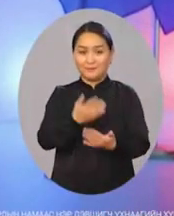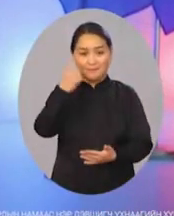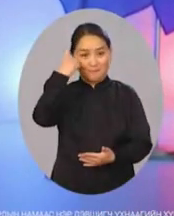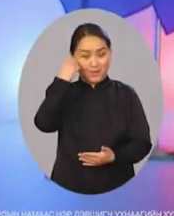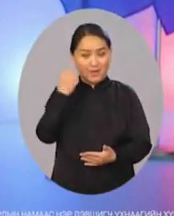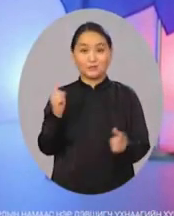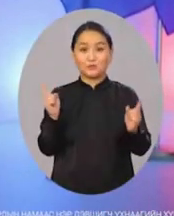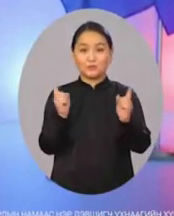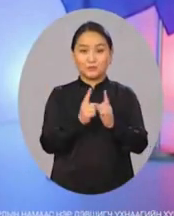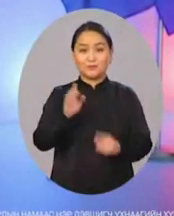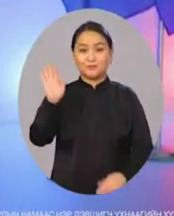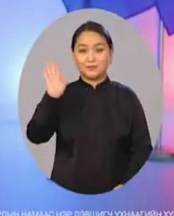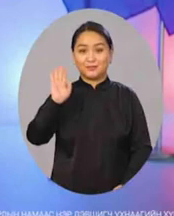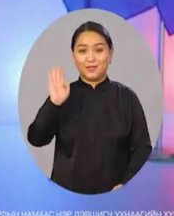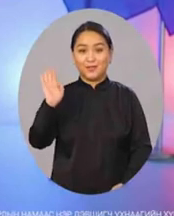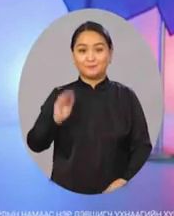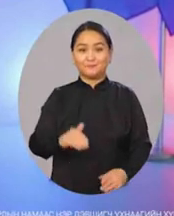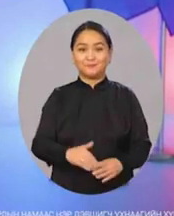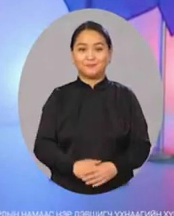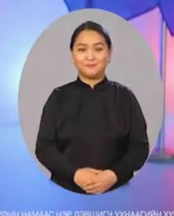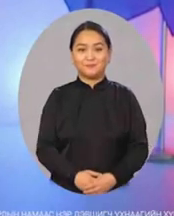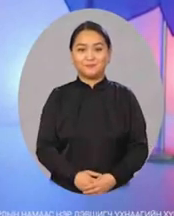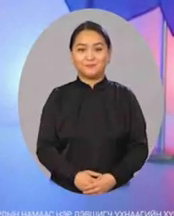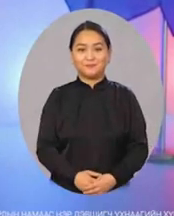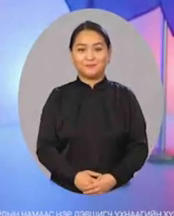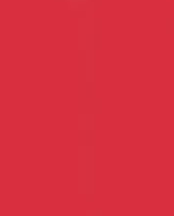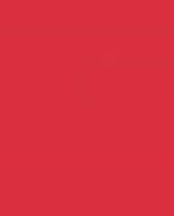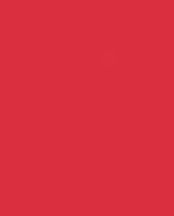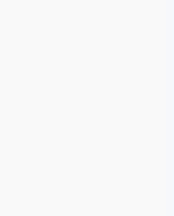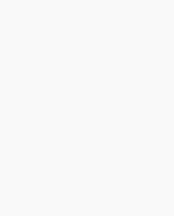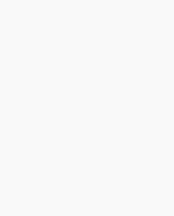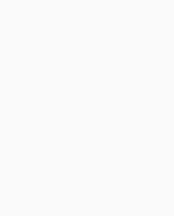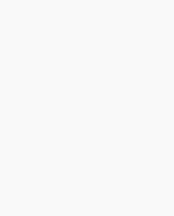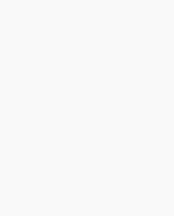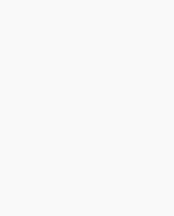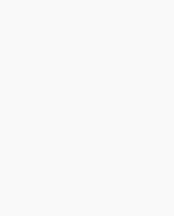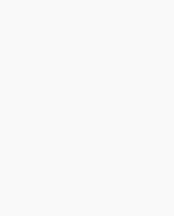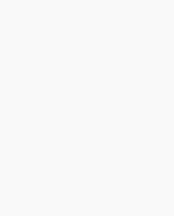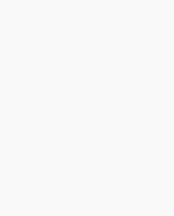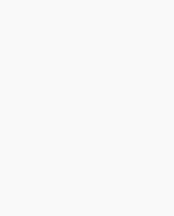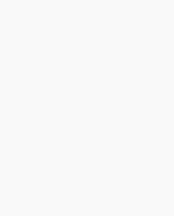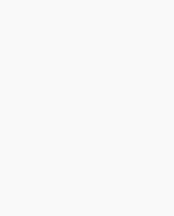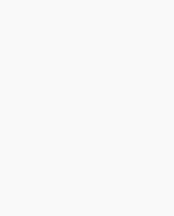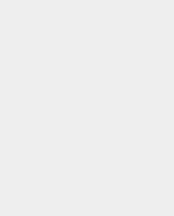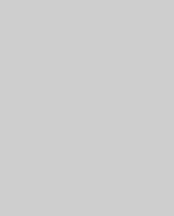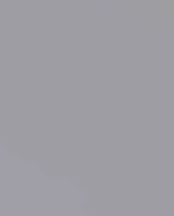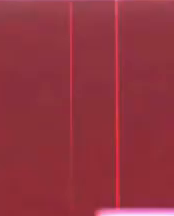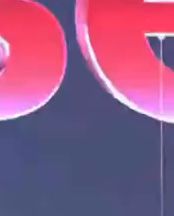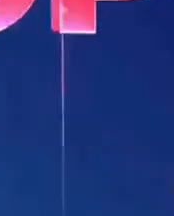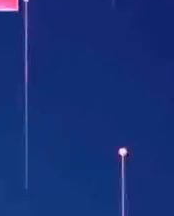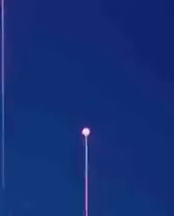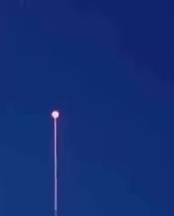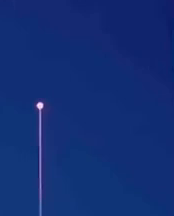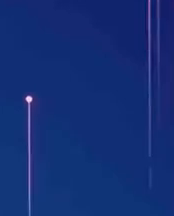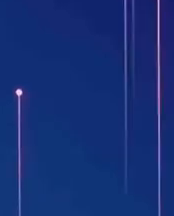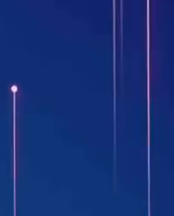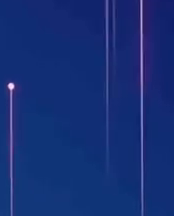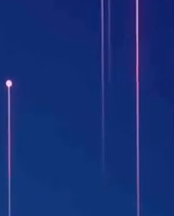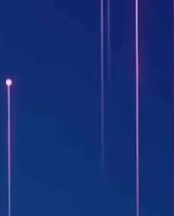бүхэндээ баярлалаа. Маргаашийн дугаараар иргэн уулзтлаа. Баяр тань. Баяр тань үзэгчдээ. Баялагтай эзэн Монгол.